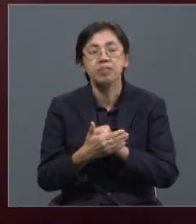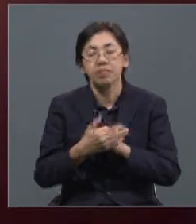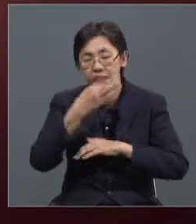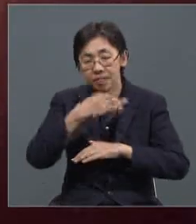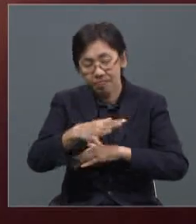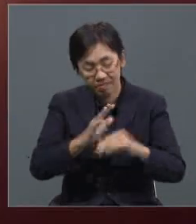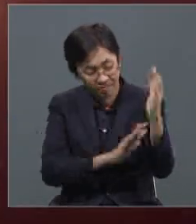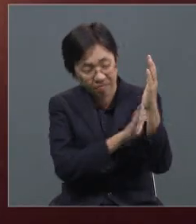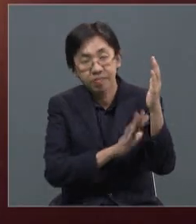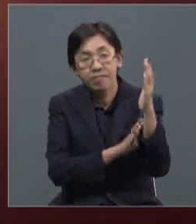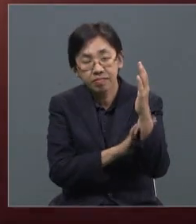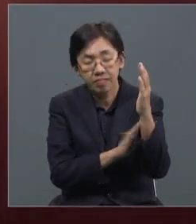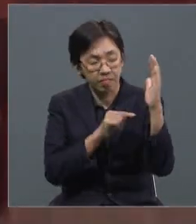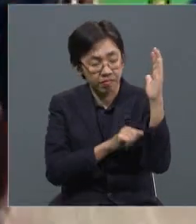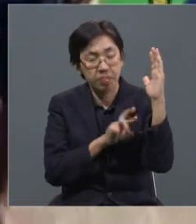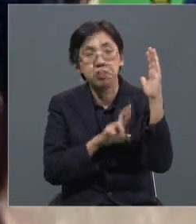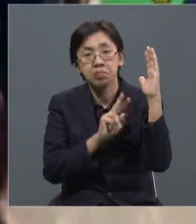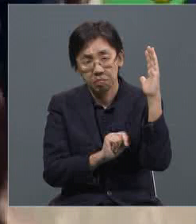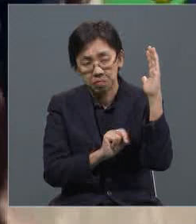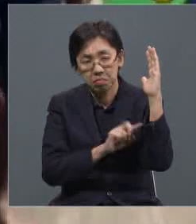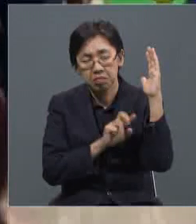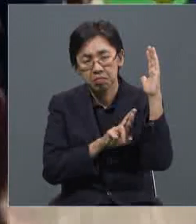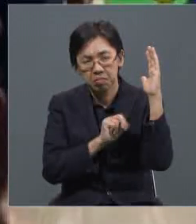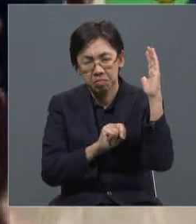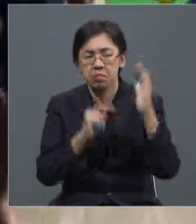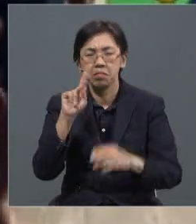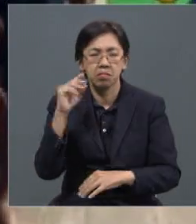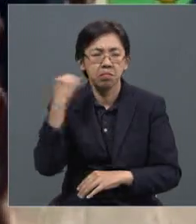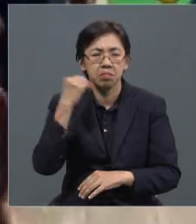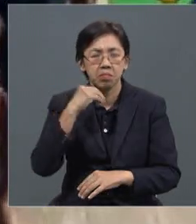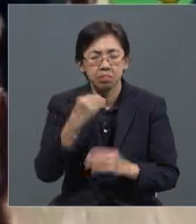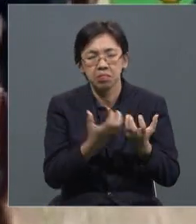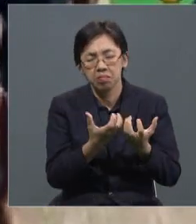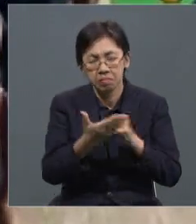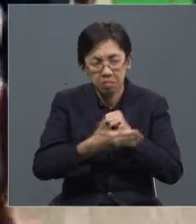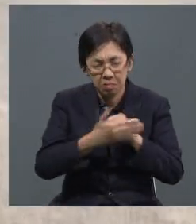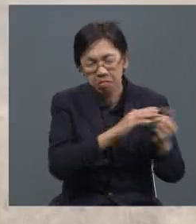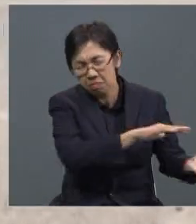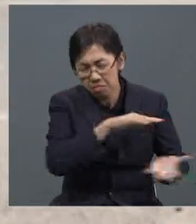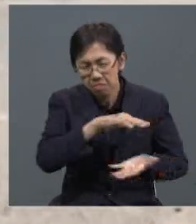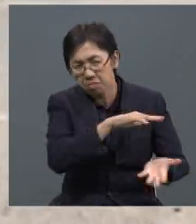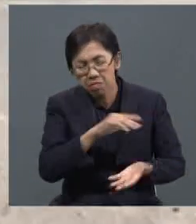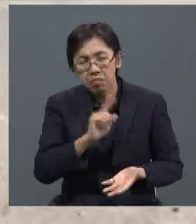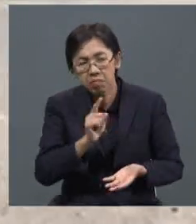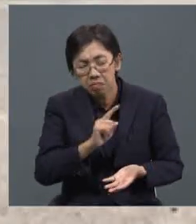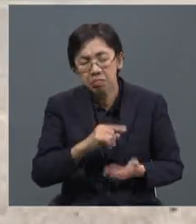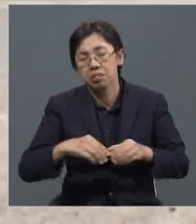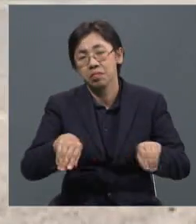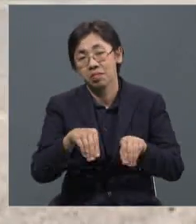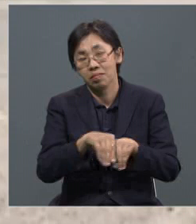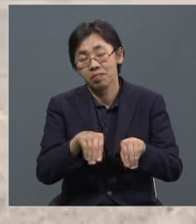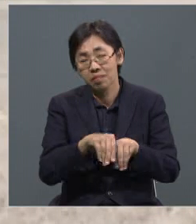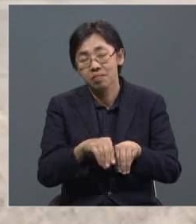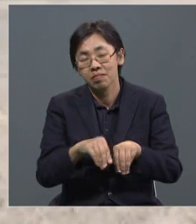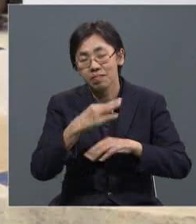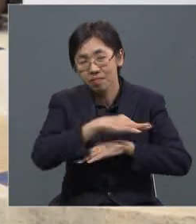ามันนะครับทางจังหวัดระนองเนี่ยก็มักจะมีข่าวคราวในเรื่องของการนำเข้ายาเสพติดจากประเทศเพื่อนบ้านจากท